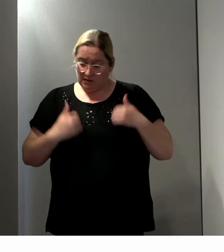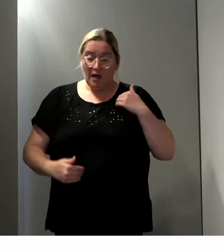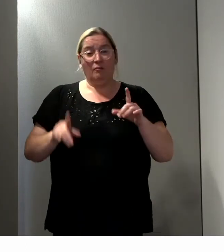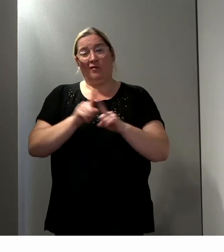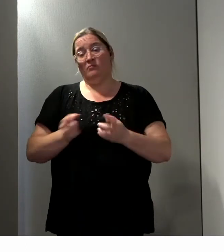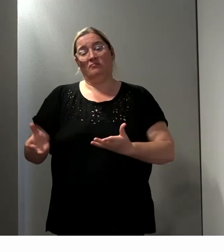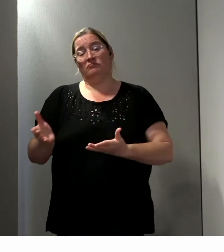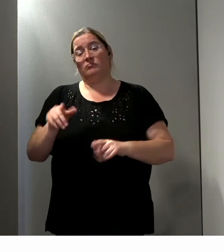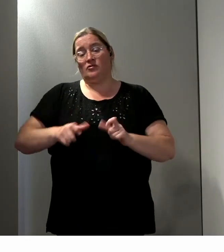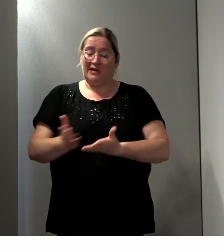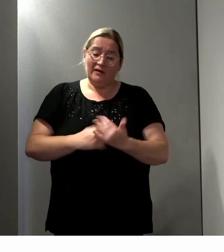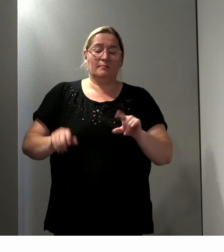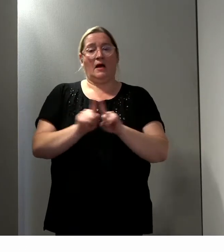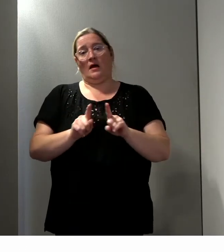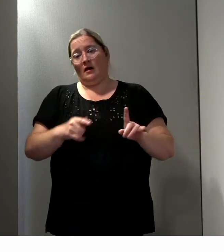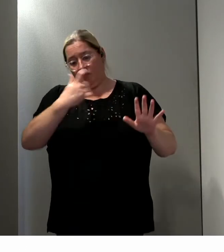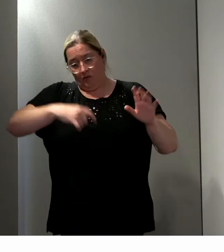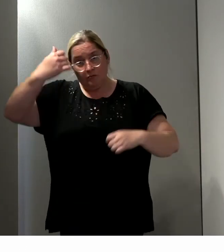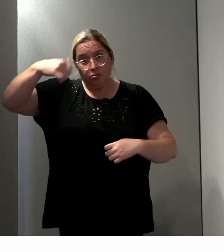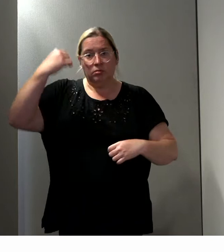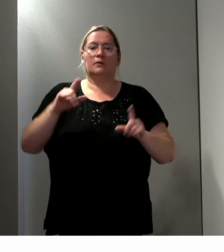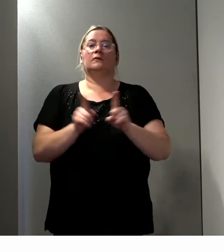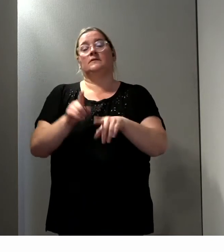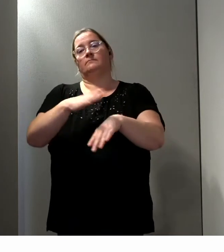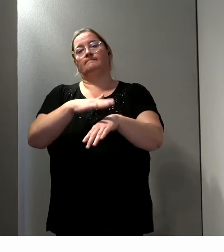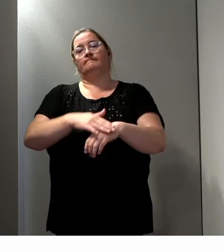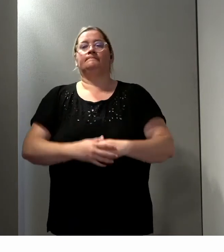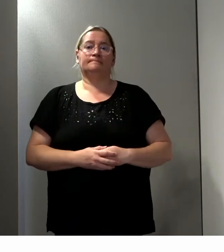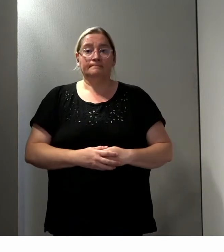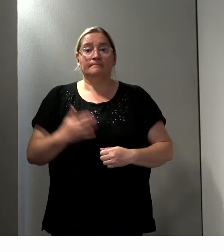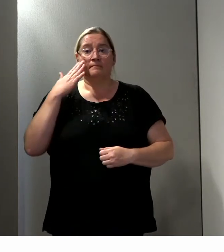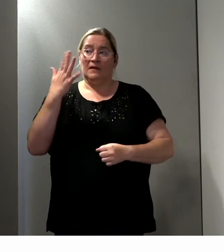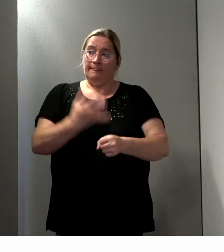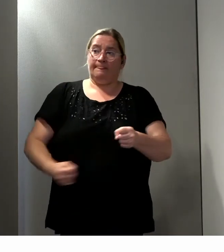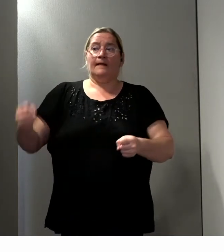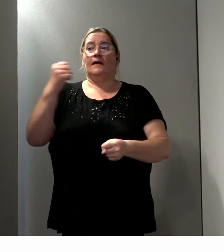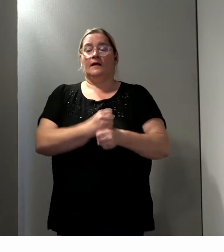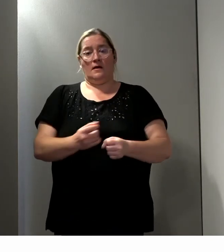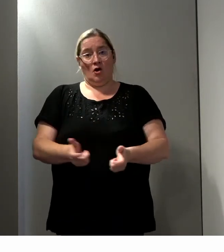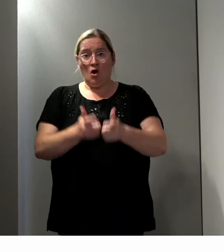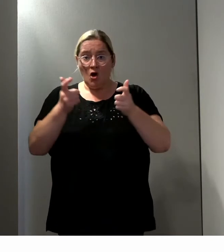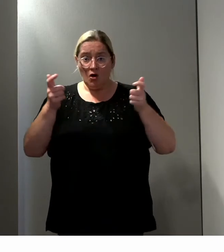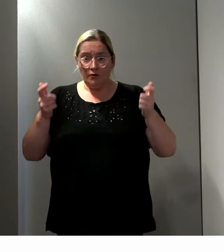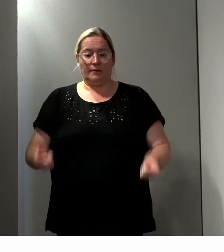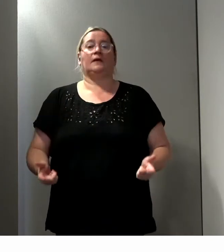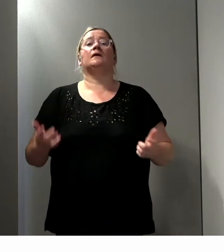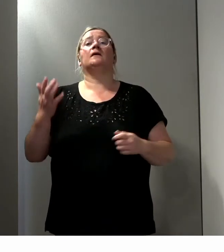pour les salariés, la gestion de la singularité. J'en profite d'ailleurs aussi pour rappeler que quand on crée une entreprise en tant que bénéficiaire de l'obligation